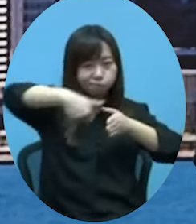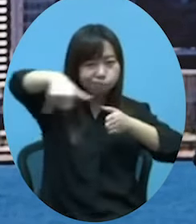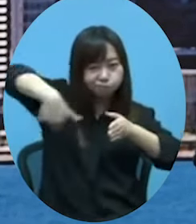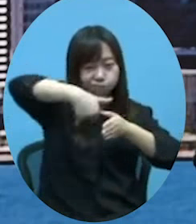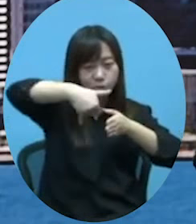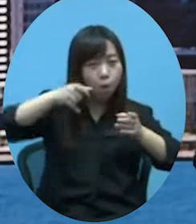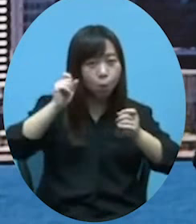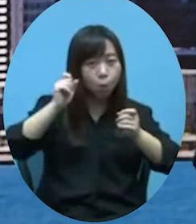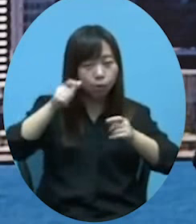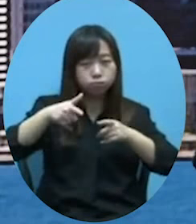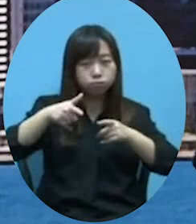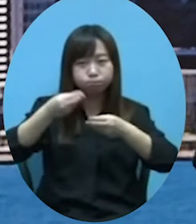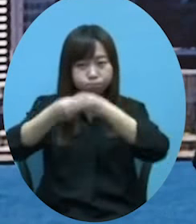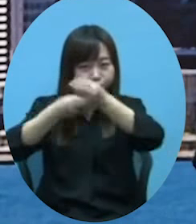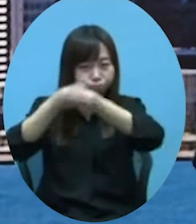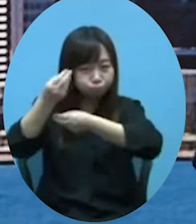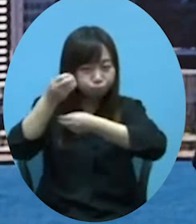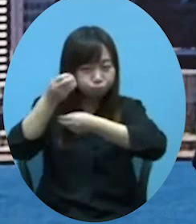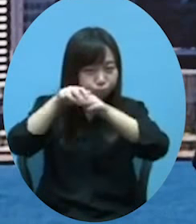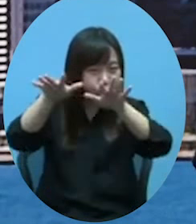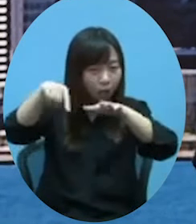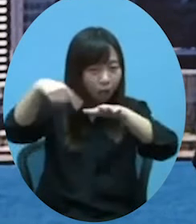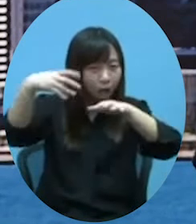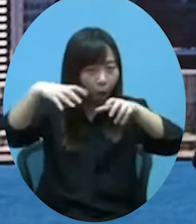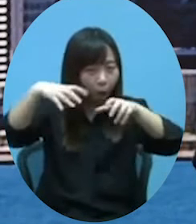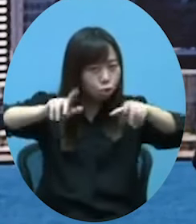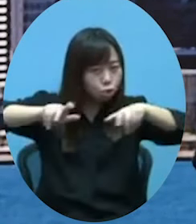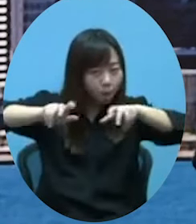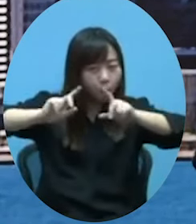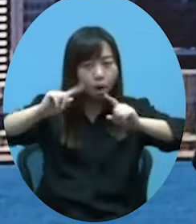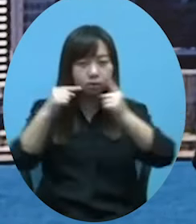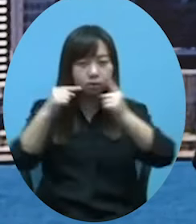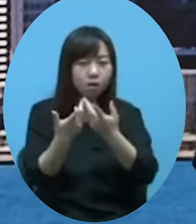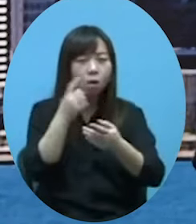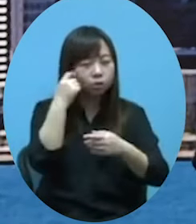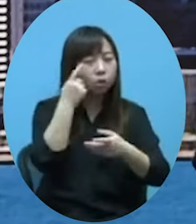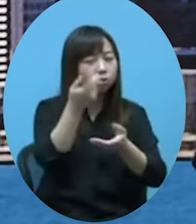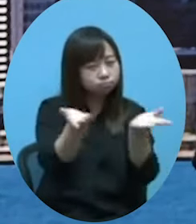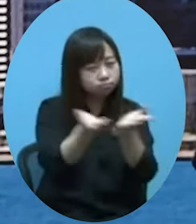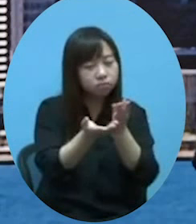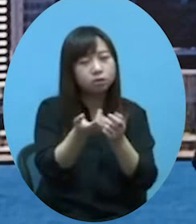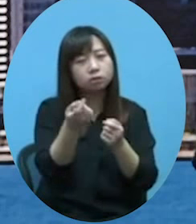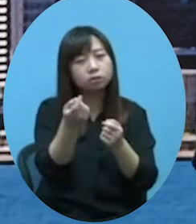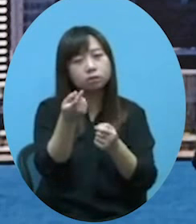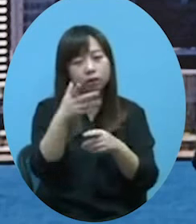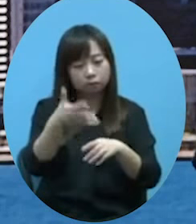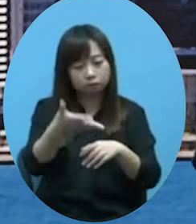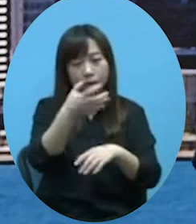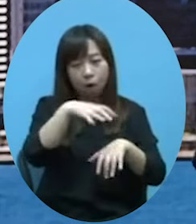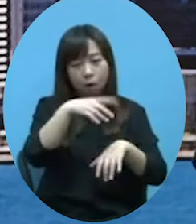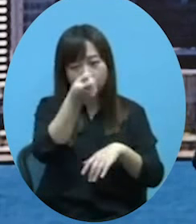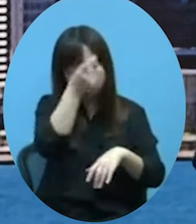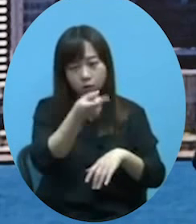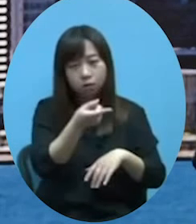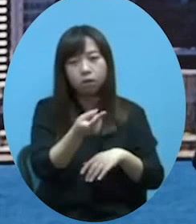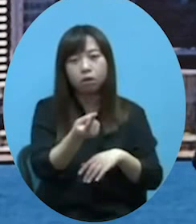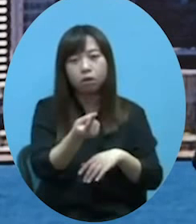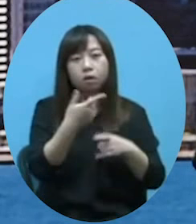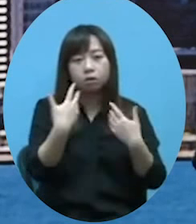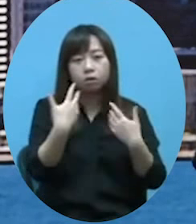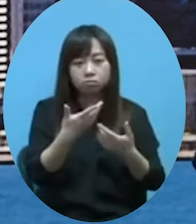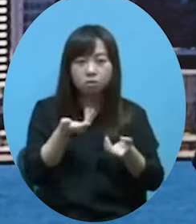機會會這樣去傳了出去呢雖然說現在那個證據不是很多因為這隻狗都是第一個個人那我想問一下那個可能